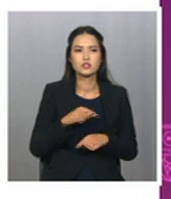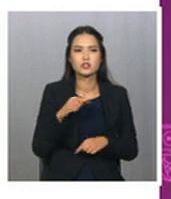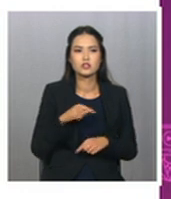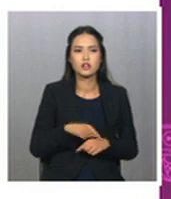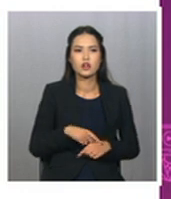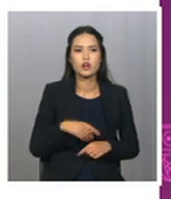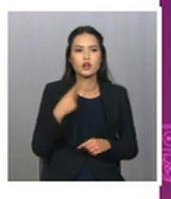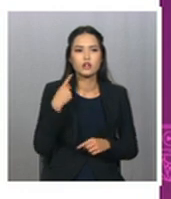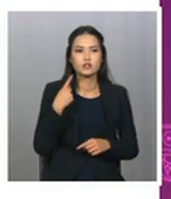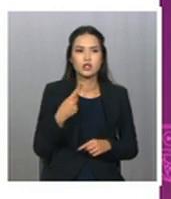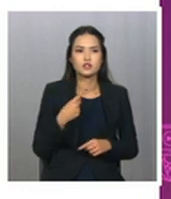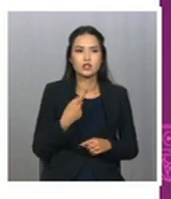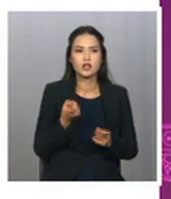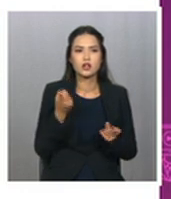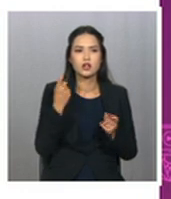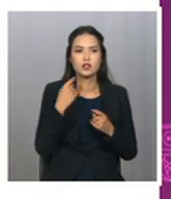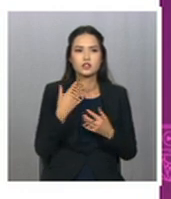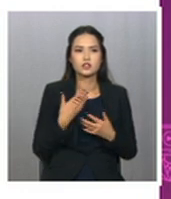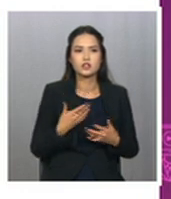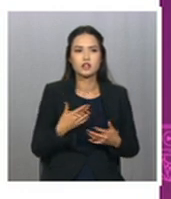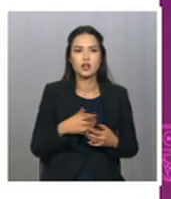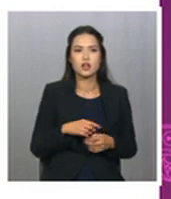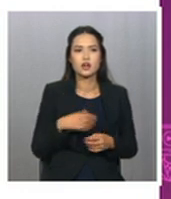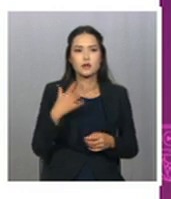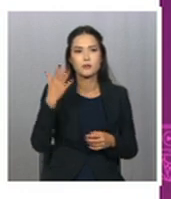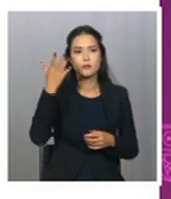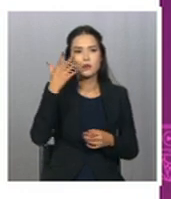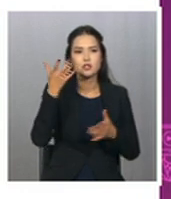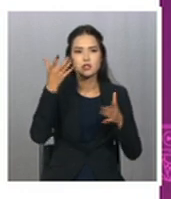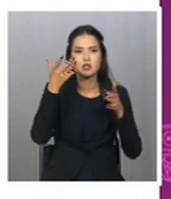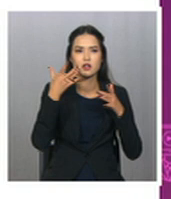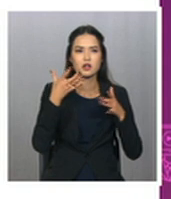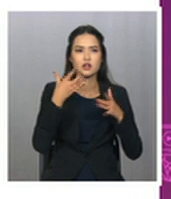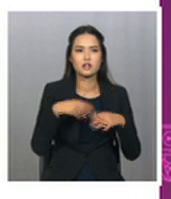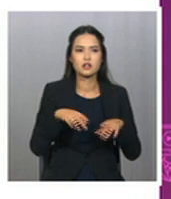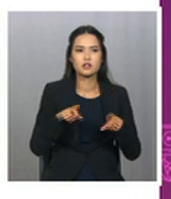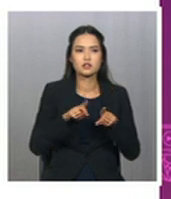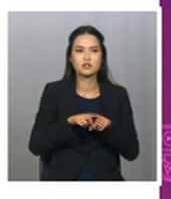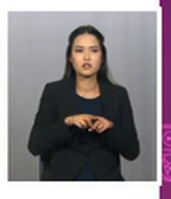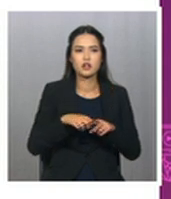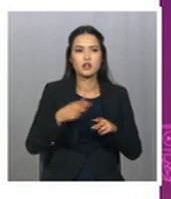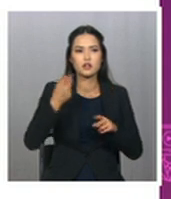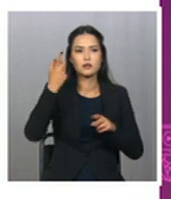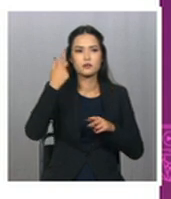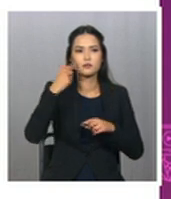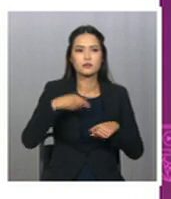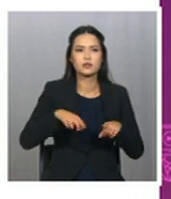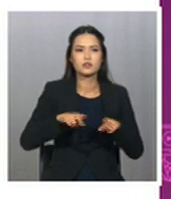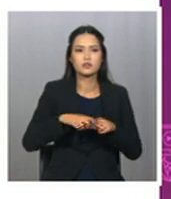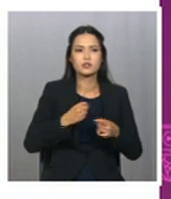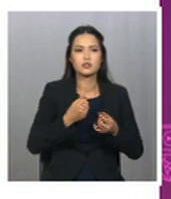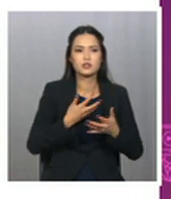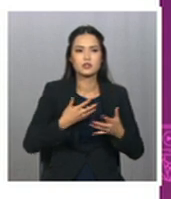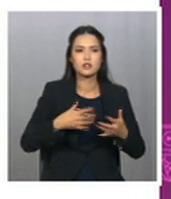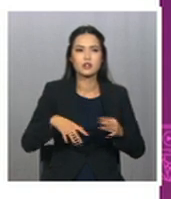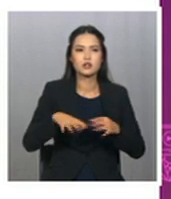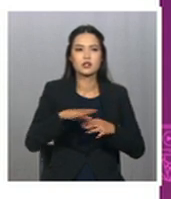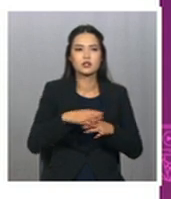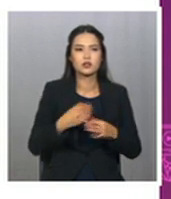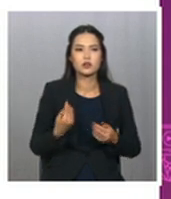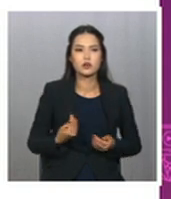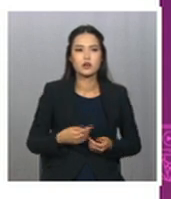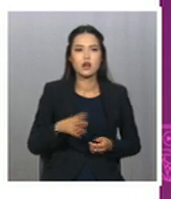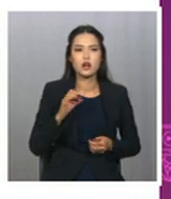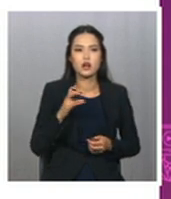сезесің. Құлақтағы әшекей сырғасы, бастағы кәмшат бөркі, білек толған неше білезіктері баршасы да